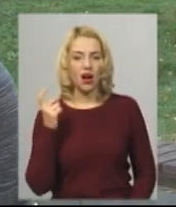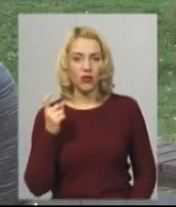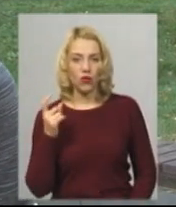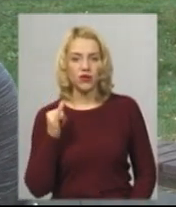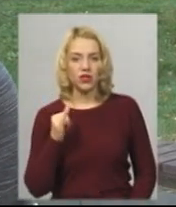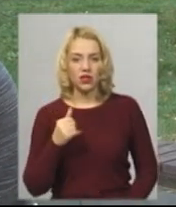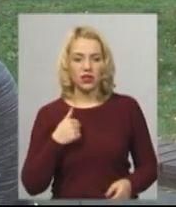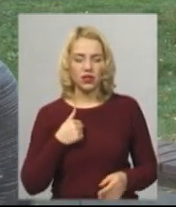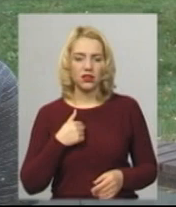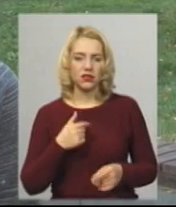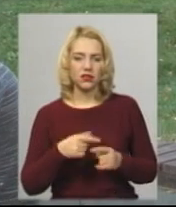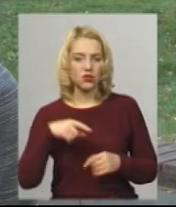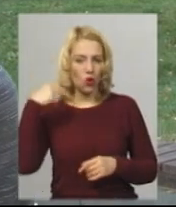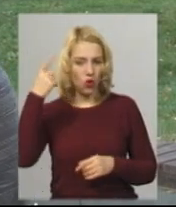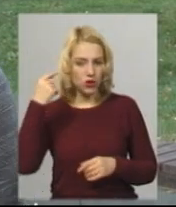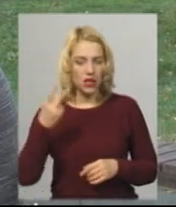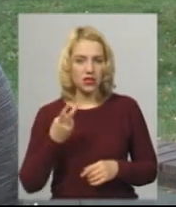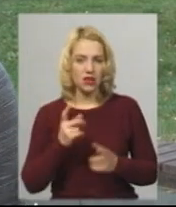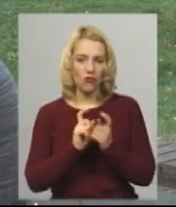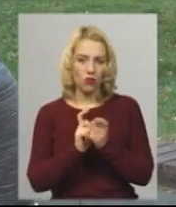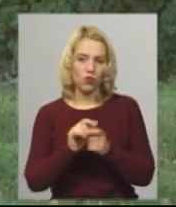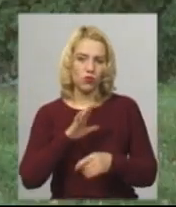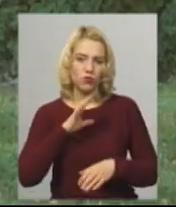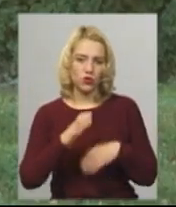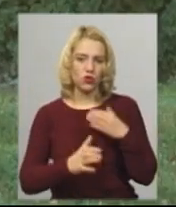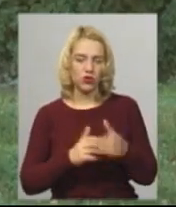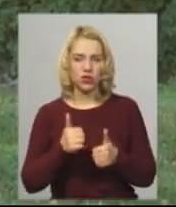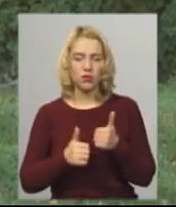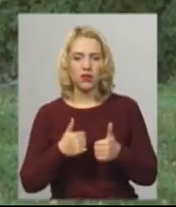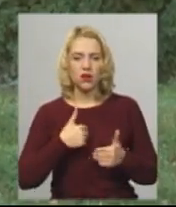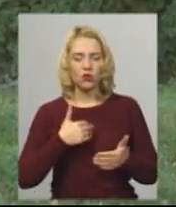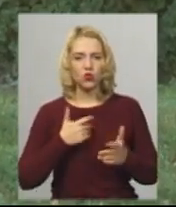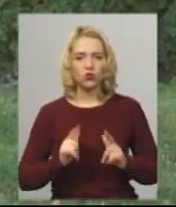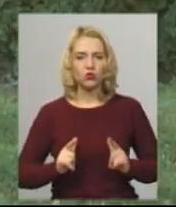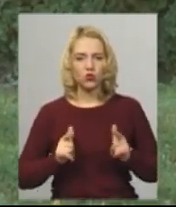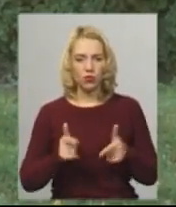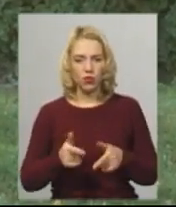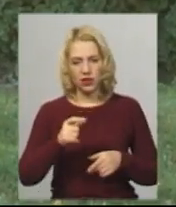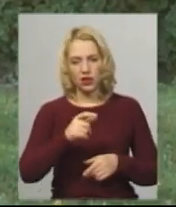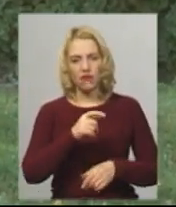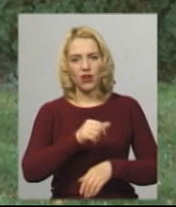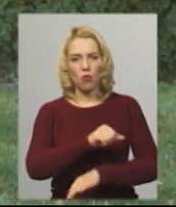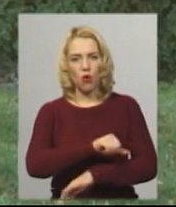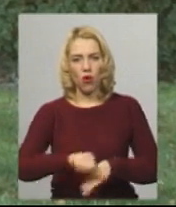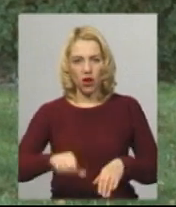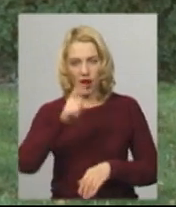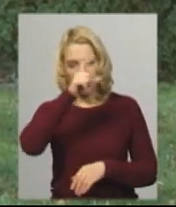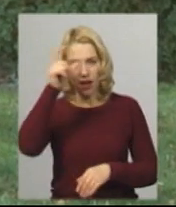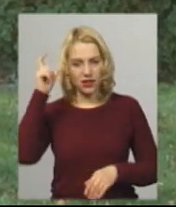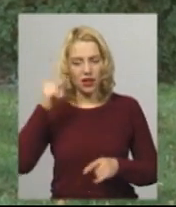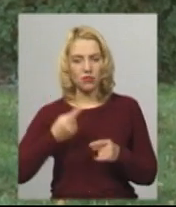з козацького добою, у нас були міжнародні змагання. Я хочу поступити в пограну академію і мені